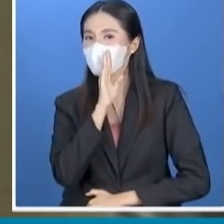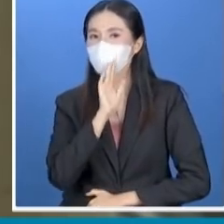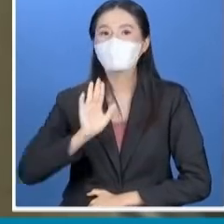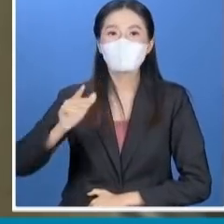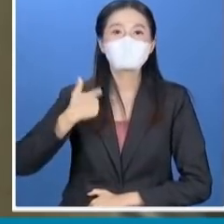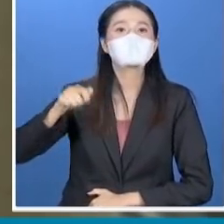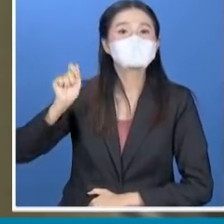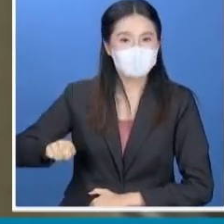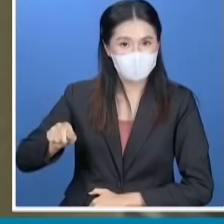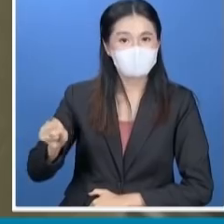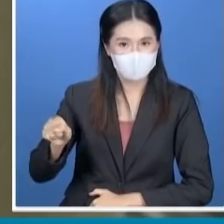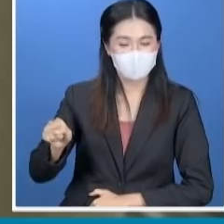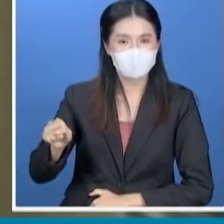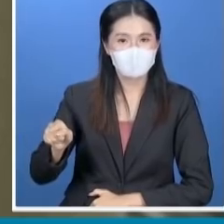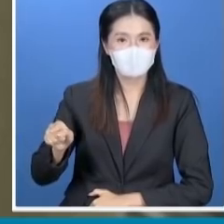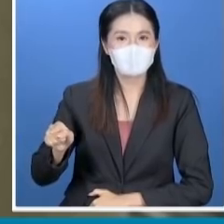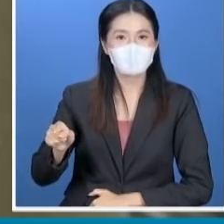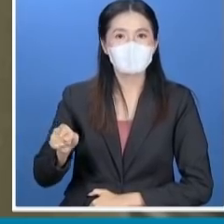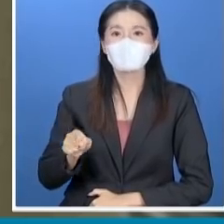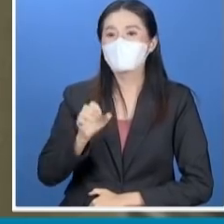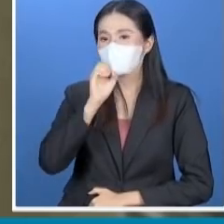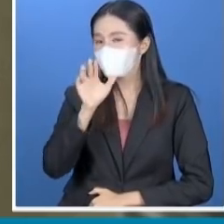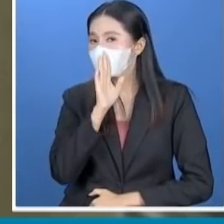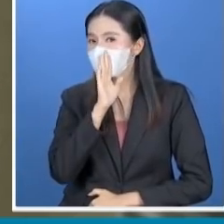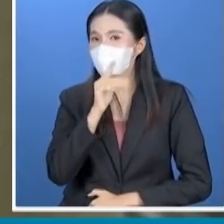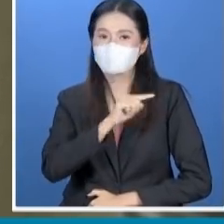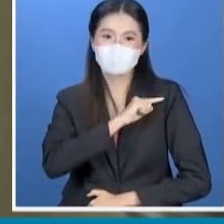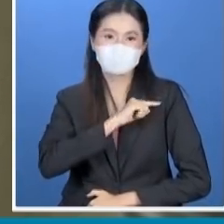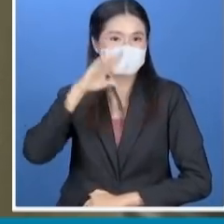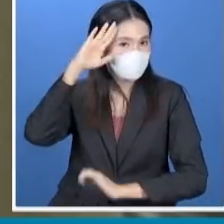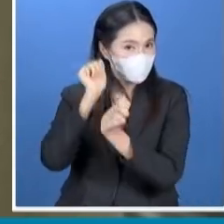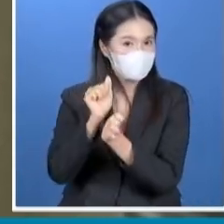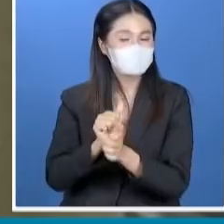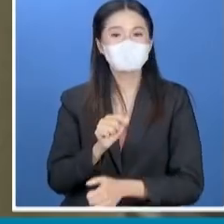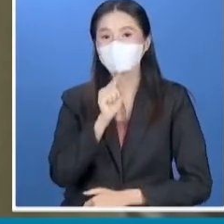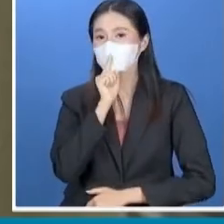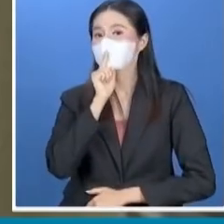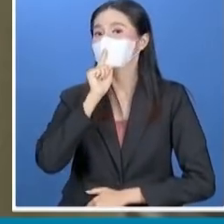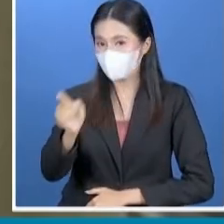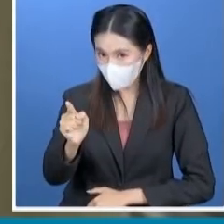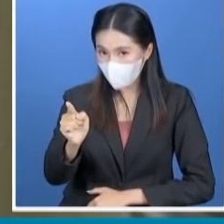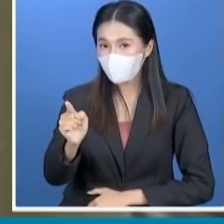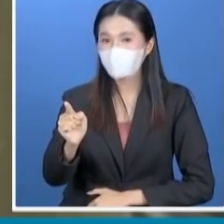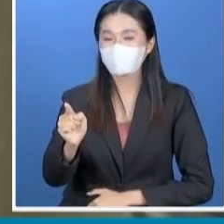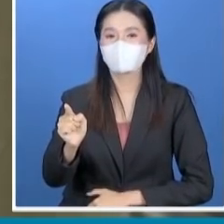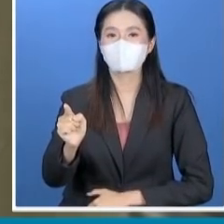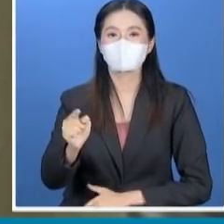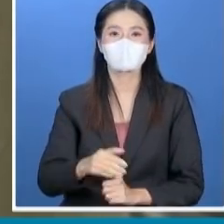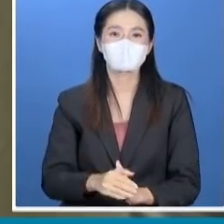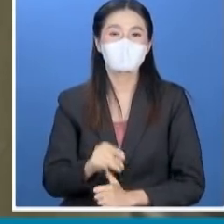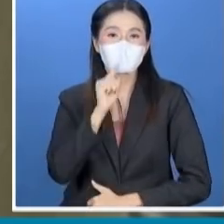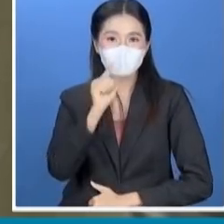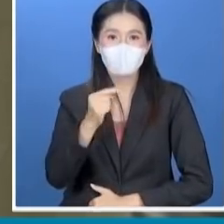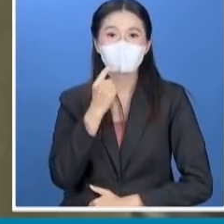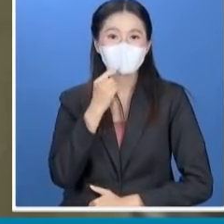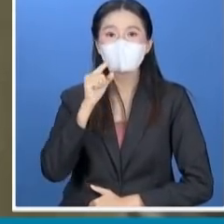จศาลแขวงเมื่อผู้ต้องหาให้การรับสารภาพเป็นหน้าที่ที่พนักงานสอบสวนต้องนำไปฟ้องด้วยว